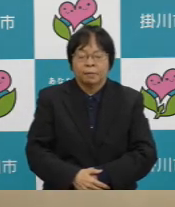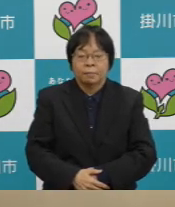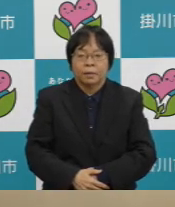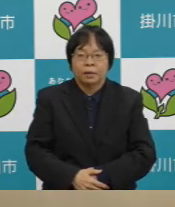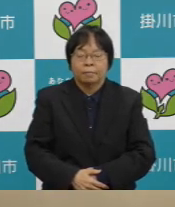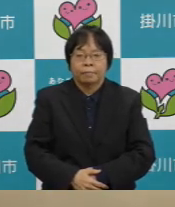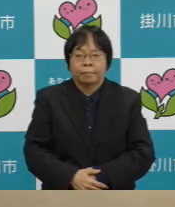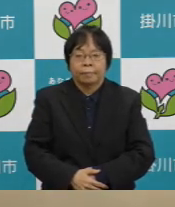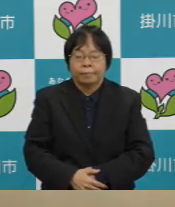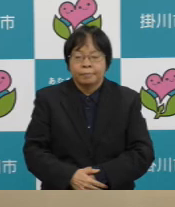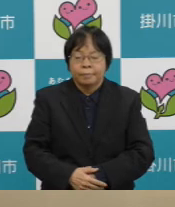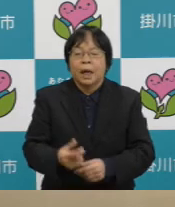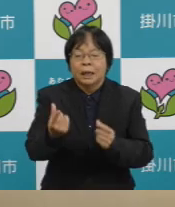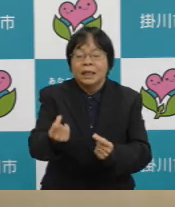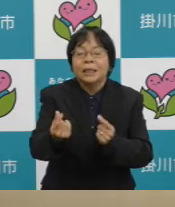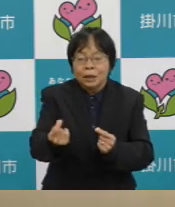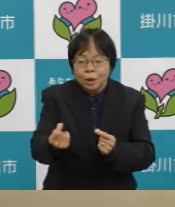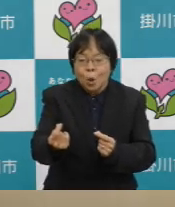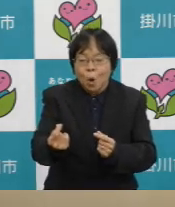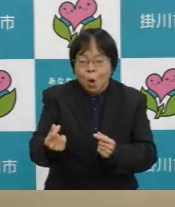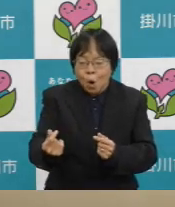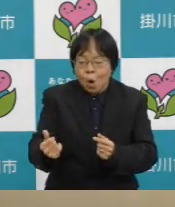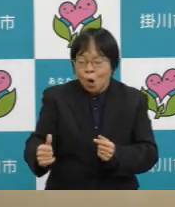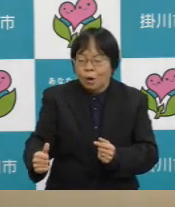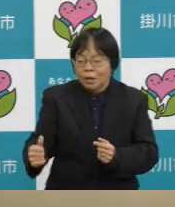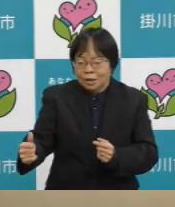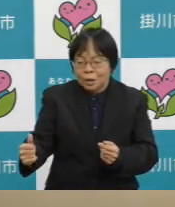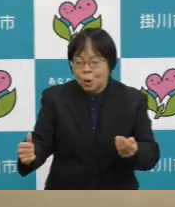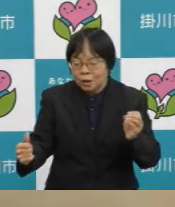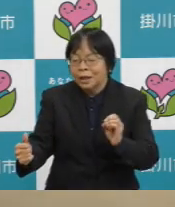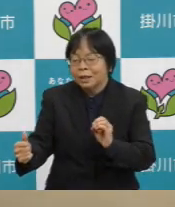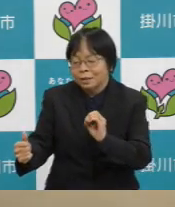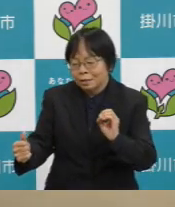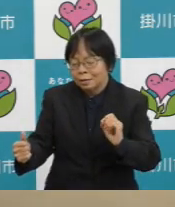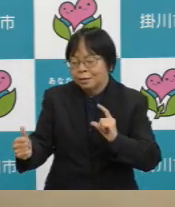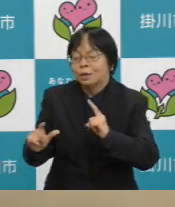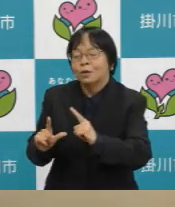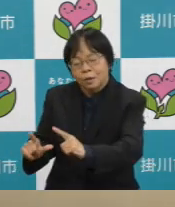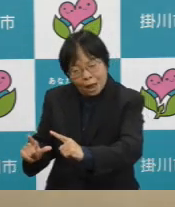しっかり伝えていきたいというふうに思っていて、